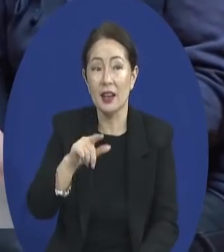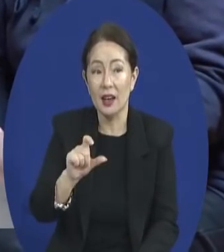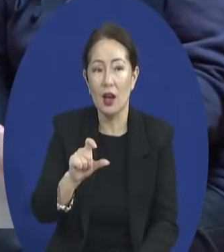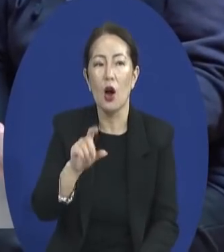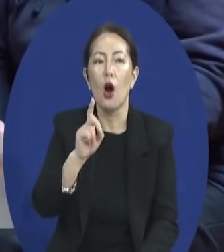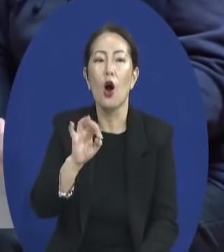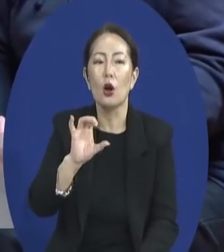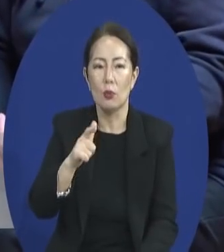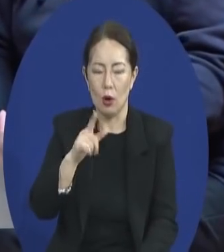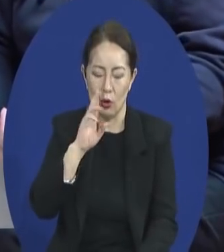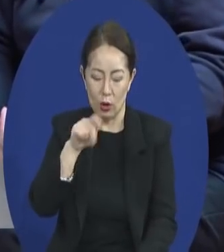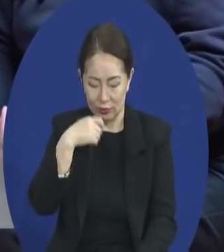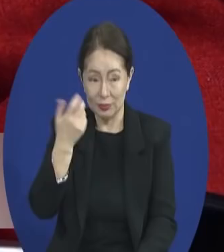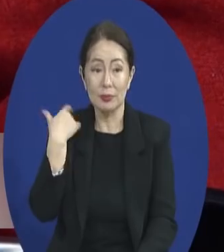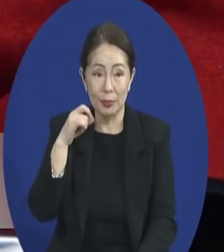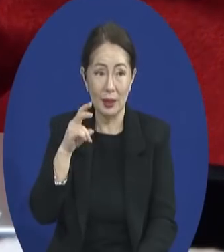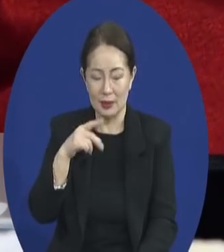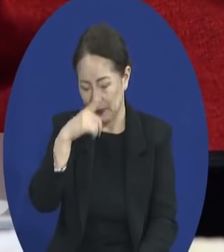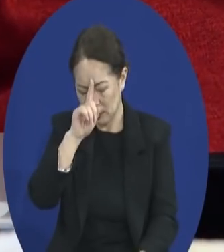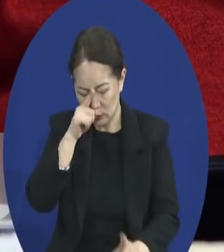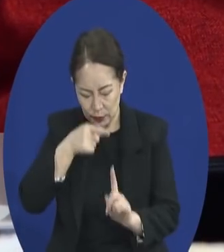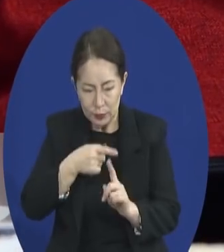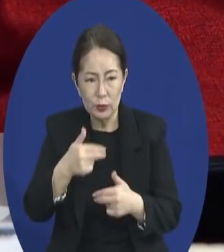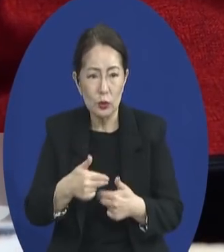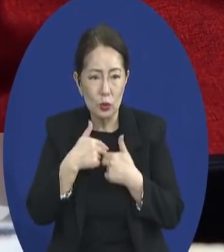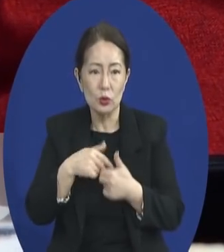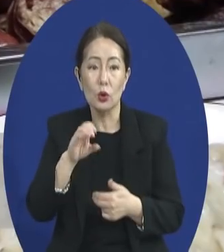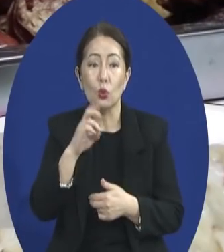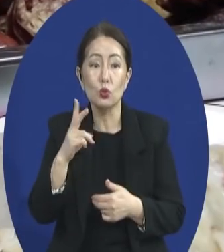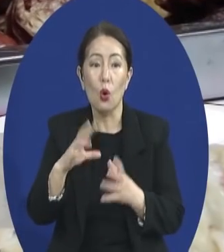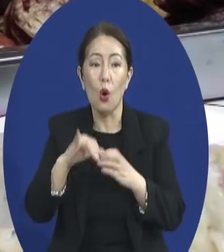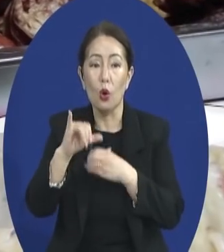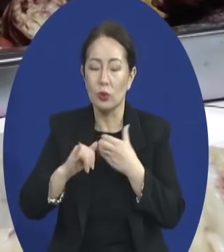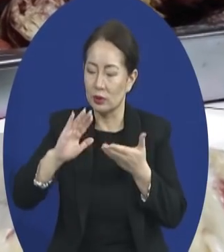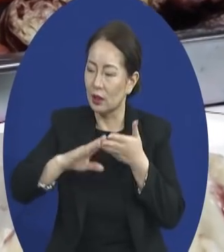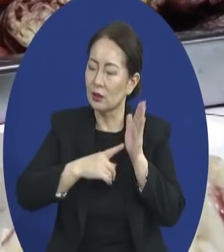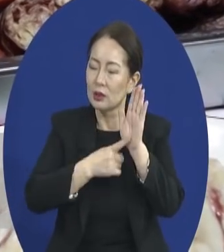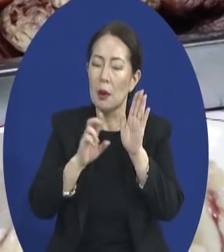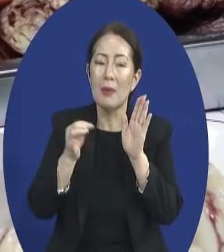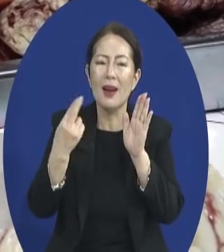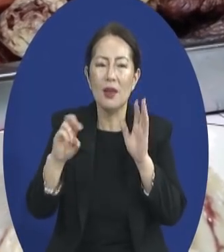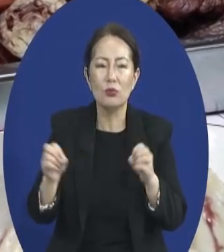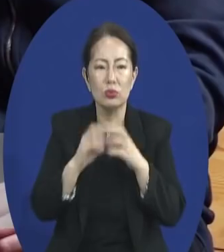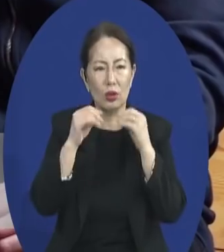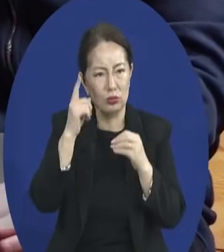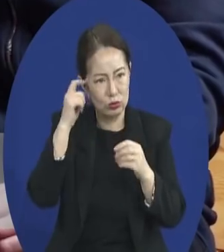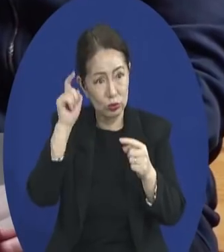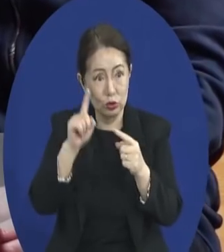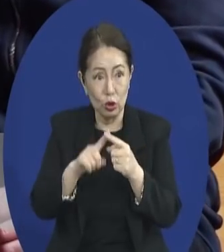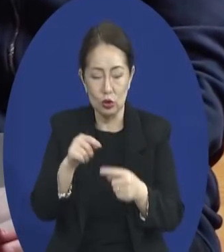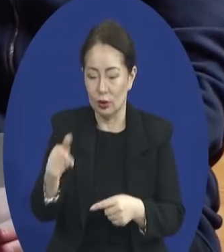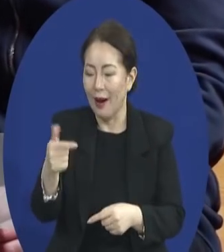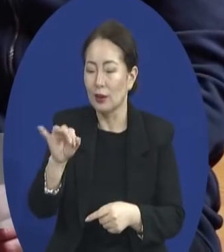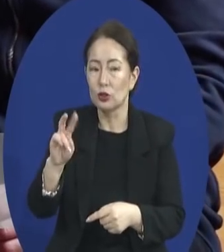хэрэглэж ирсэн уламжлалтай. Тиймээс эрүүл мэндэд тустай энэ сүүг олон улсад танигдсан брэнд бүтээгдэхүүн болохоор зорж байгаа гэж